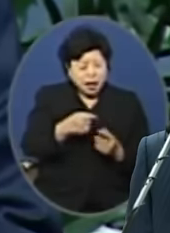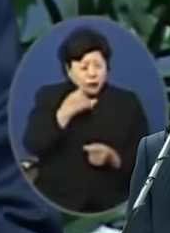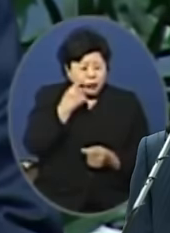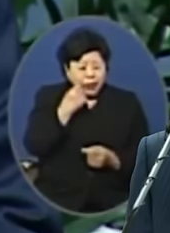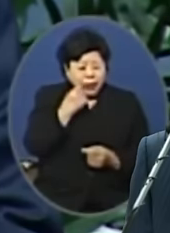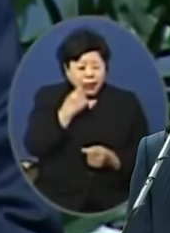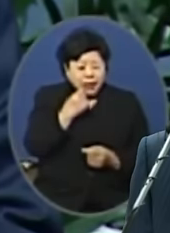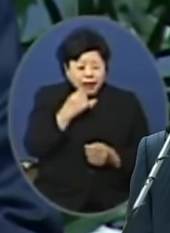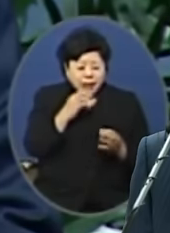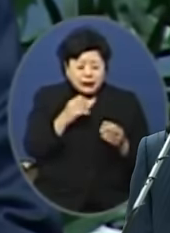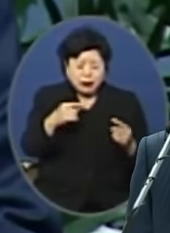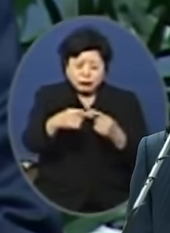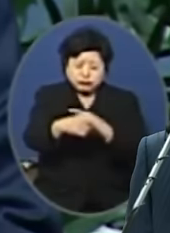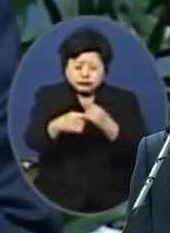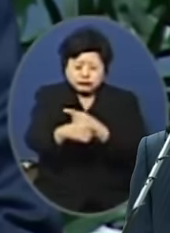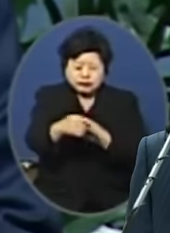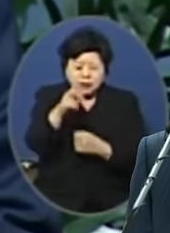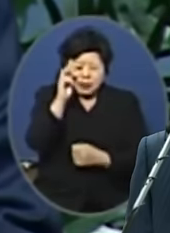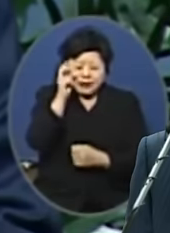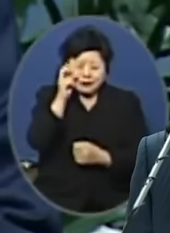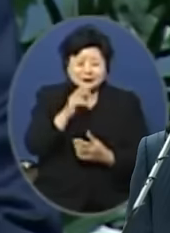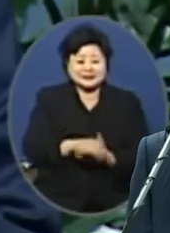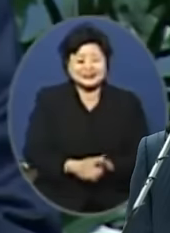못해서 애를 먹게 될 것입니다.